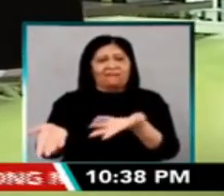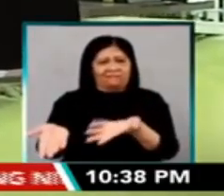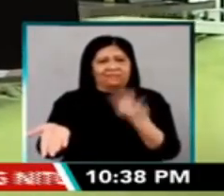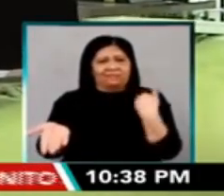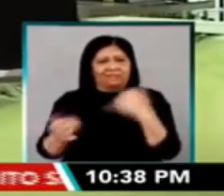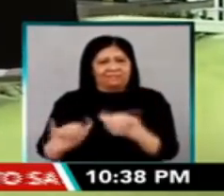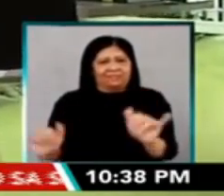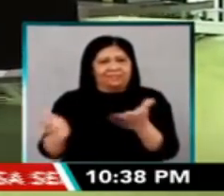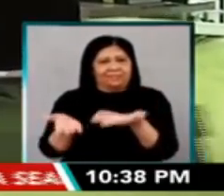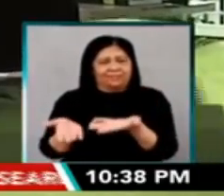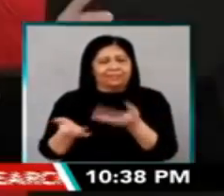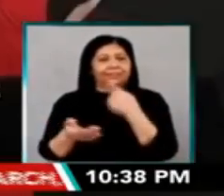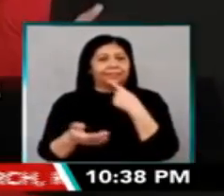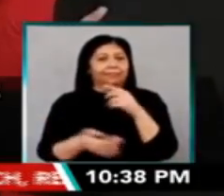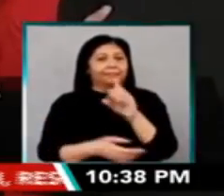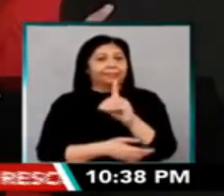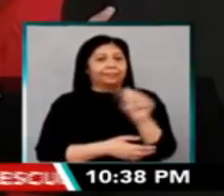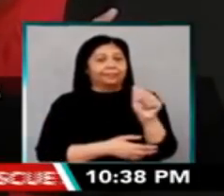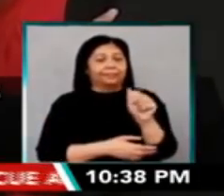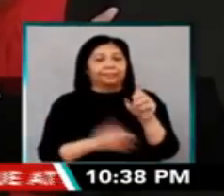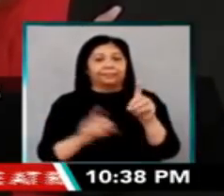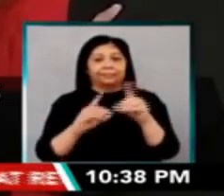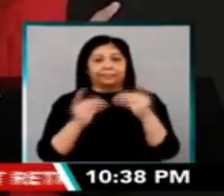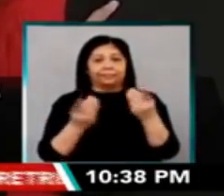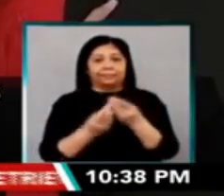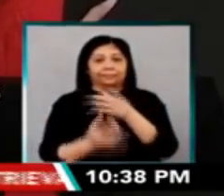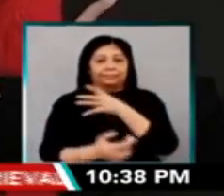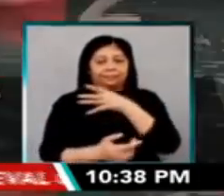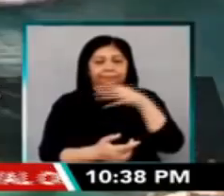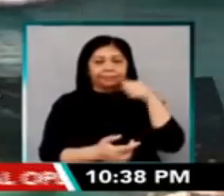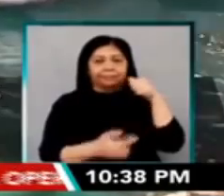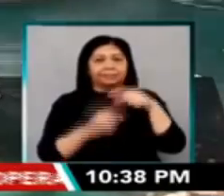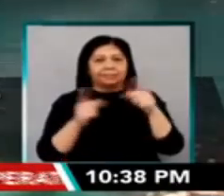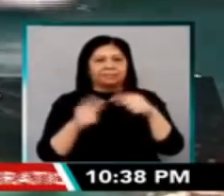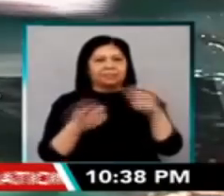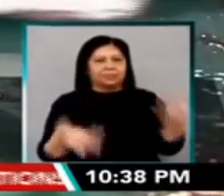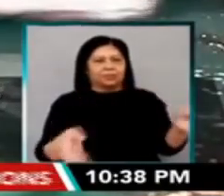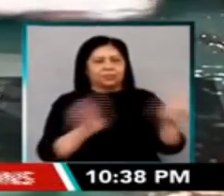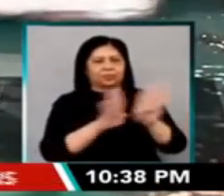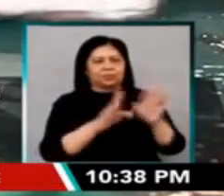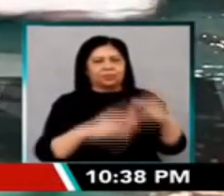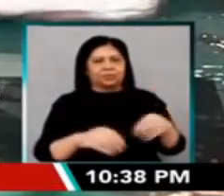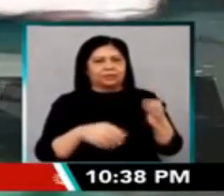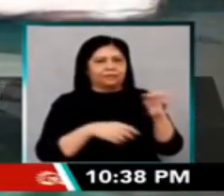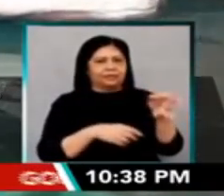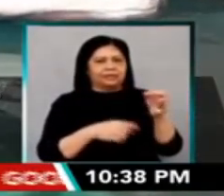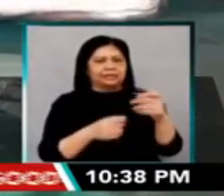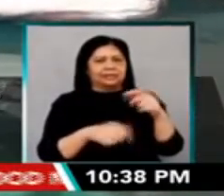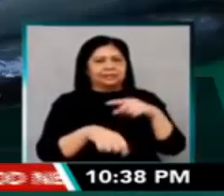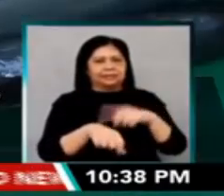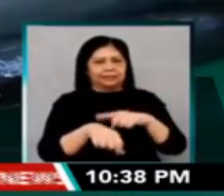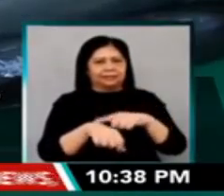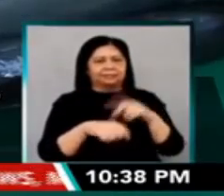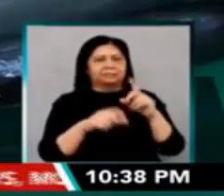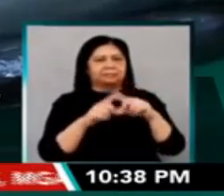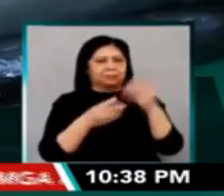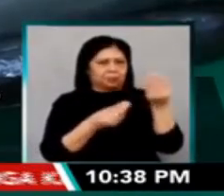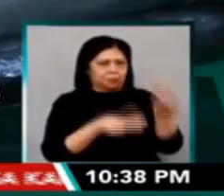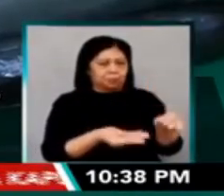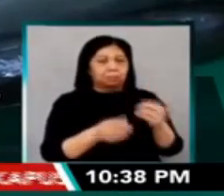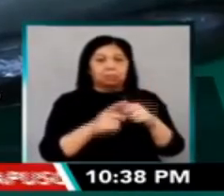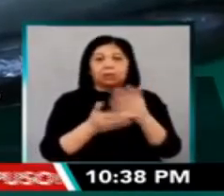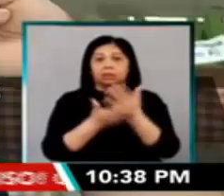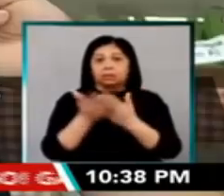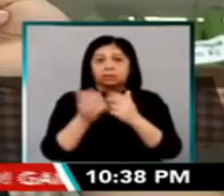Ayon sa Department of Agriculture, nagsimula na ang closed fishing season, kaya kakaunti ang isda ngayon, pero may iba naman raw mapakukunan